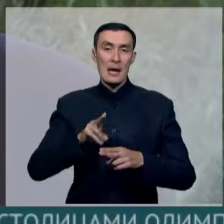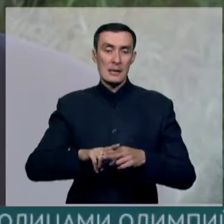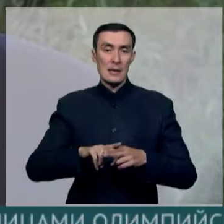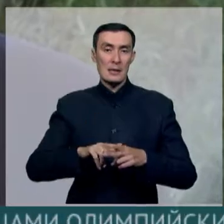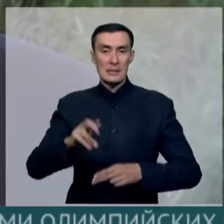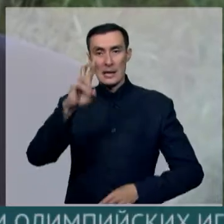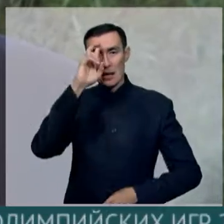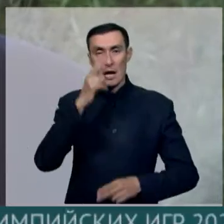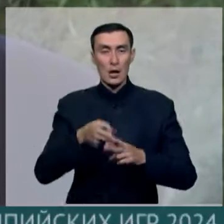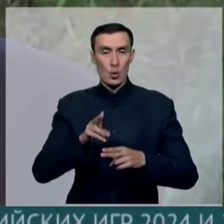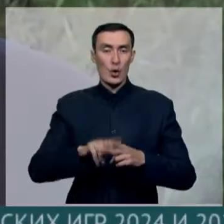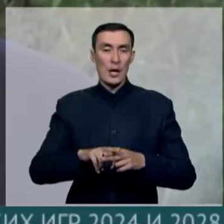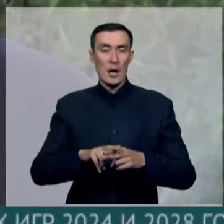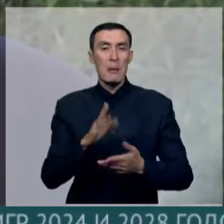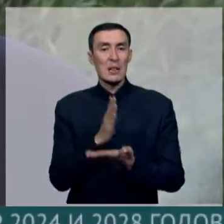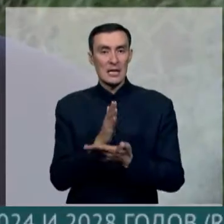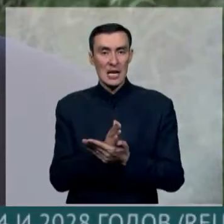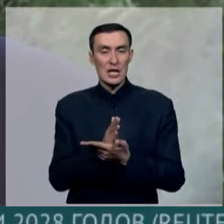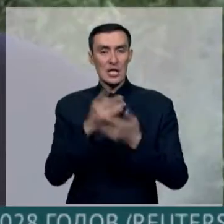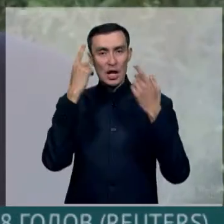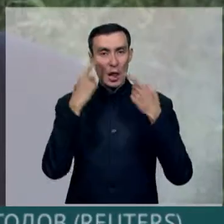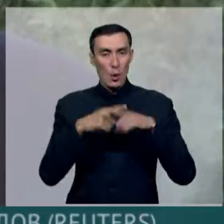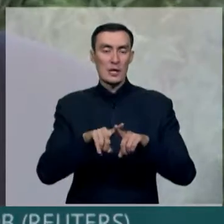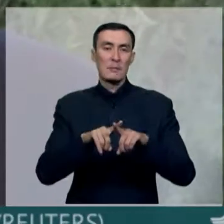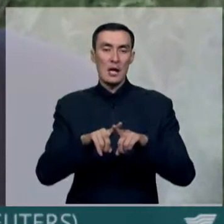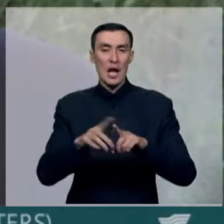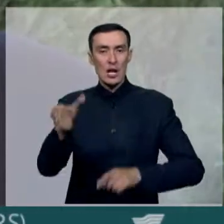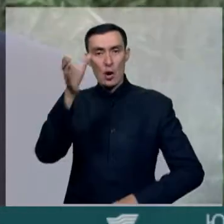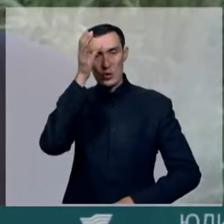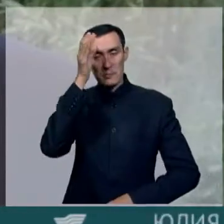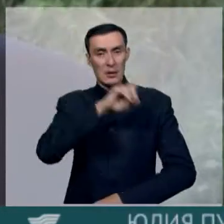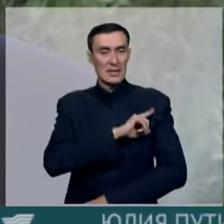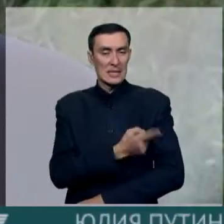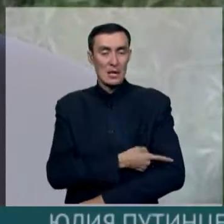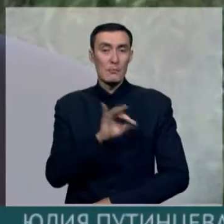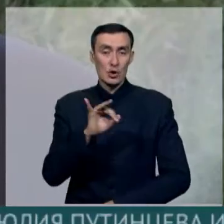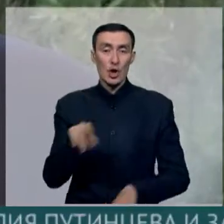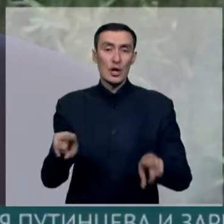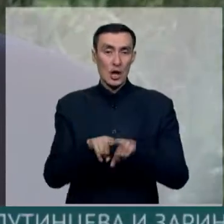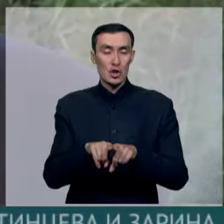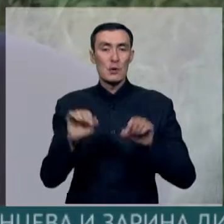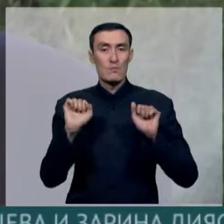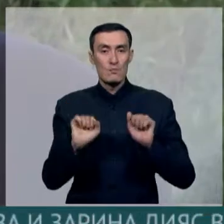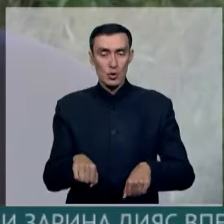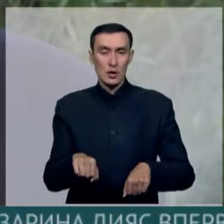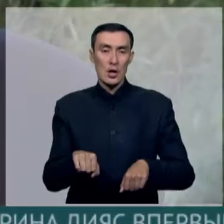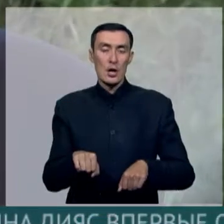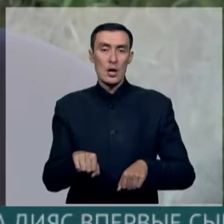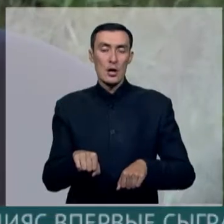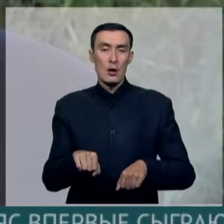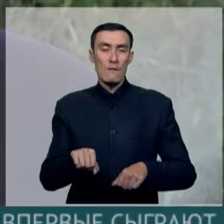страна, которая и обладает технологичным, научным потенциалом. И она может по